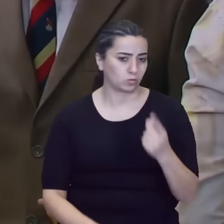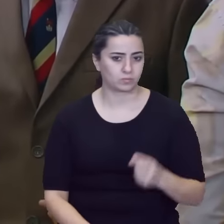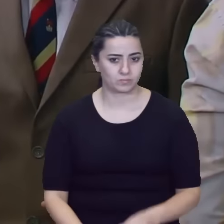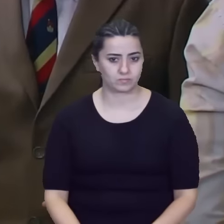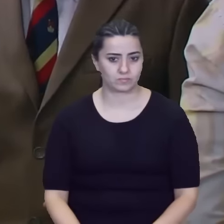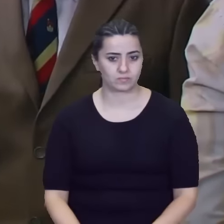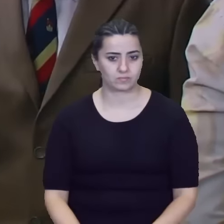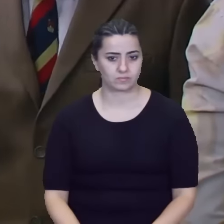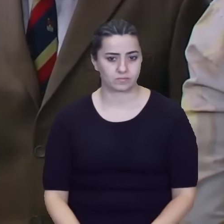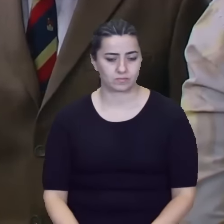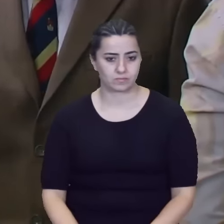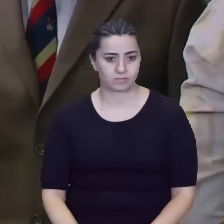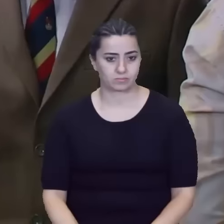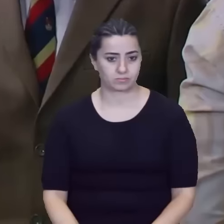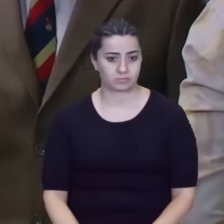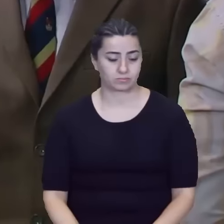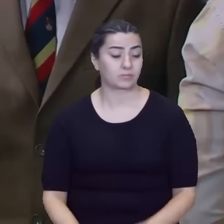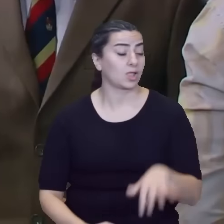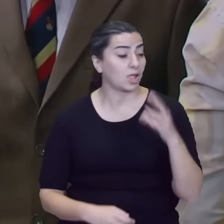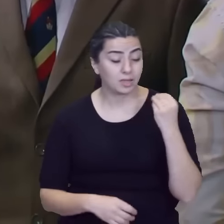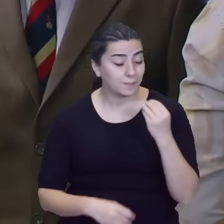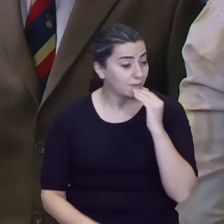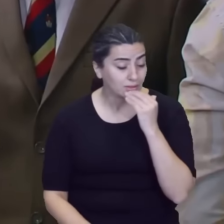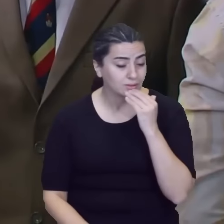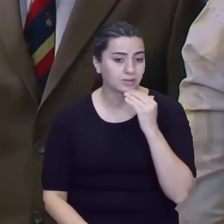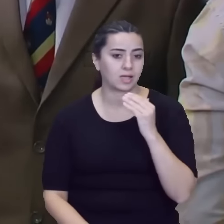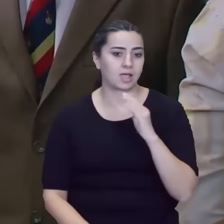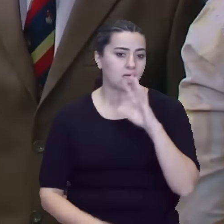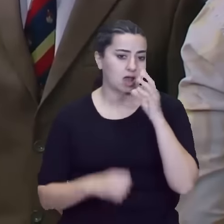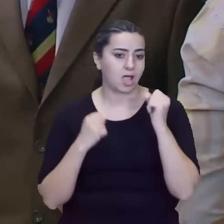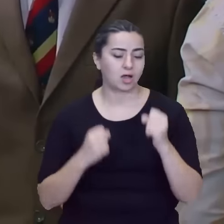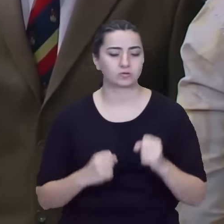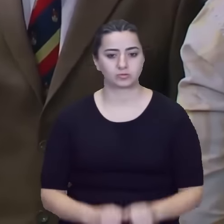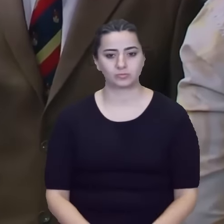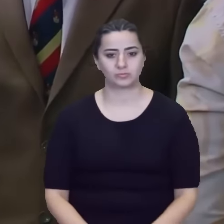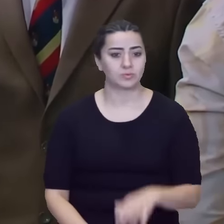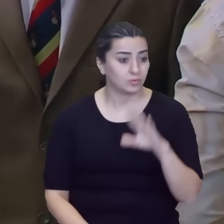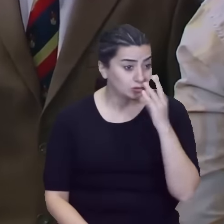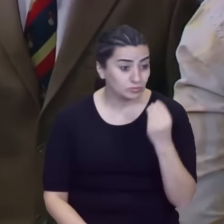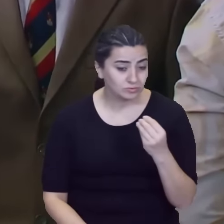kaşarıdır. Halbuki dünyanın en iyi peyniri,